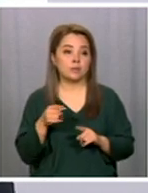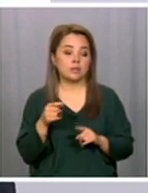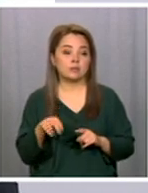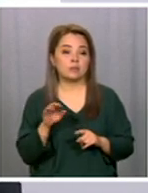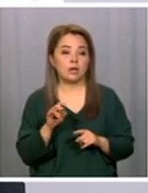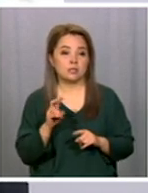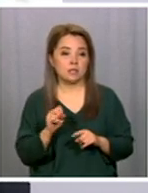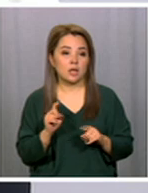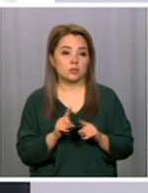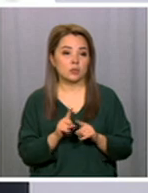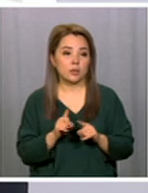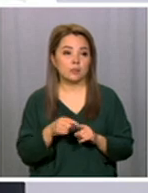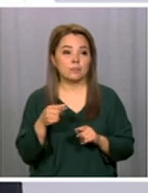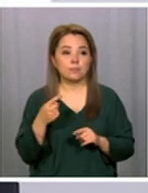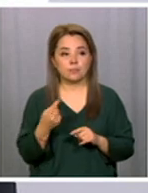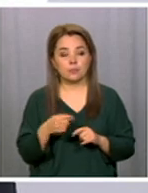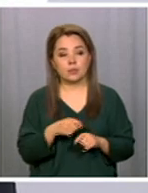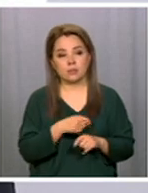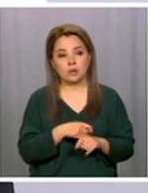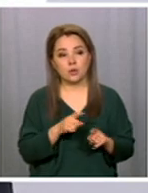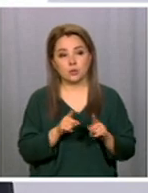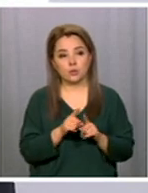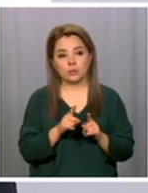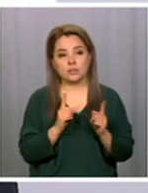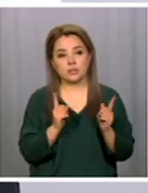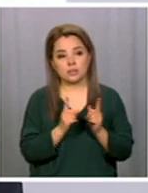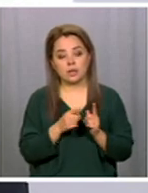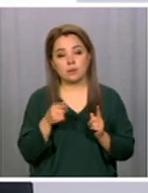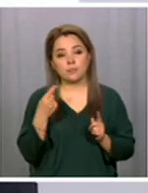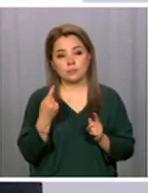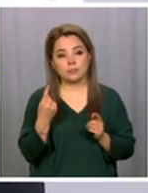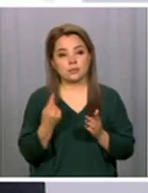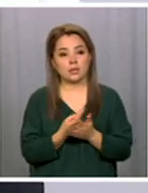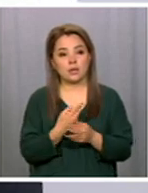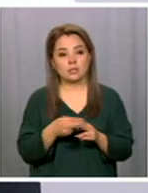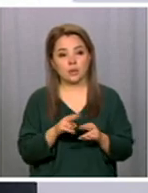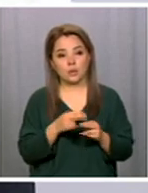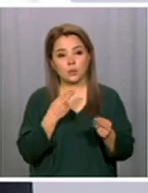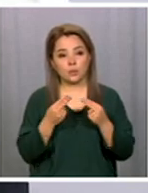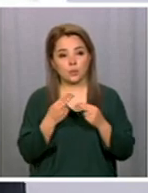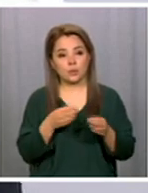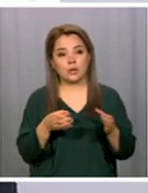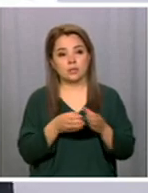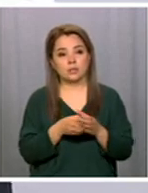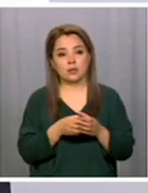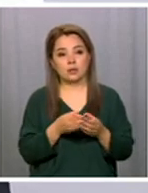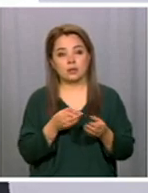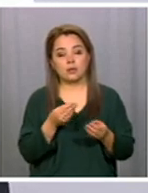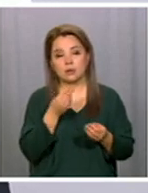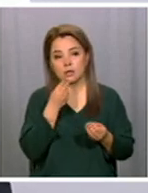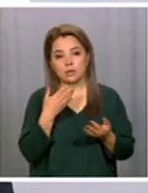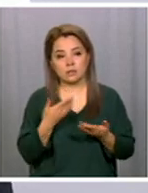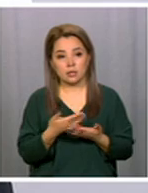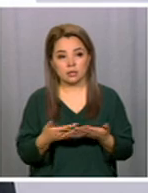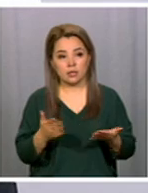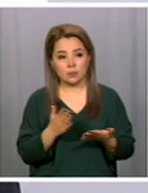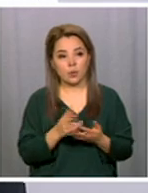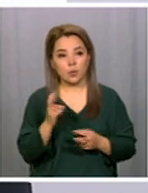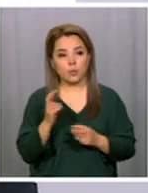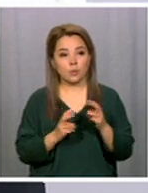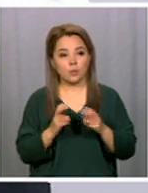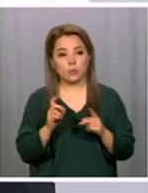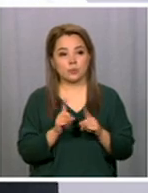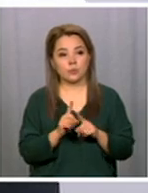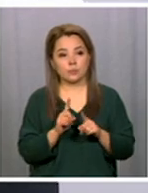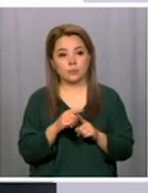шаршы метрде кездесетін 1000 дана бірінші реттік консументтің қоректенетін ағзалары, яғни өндіруші